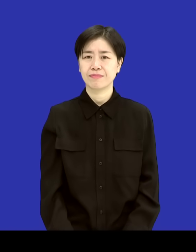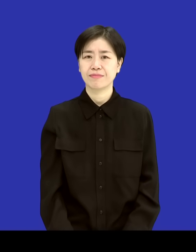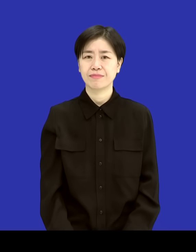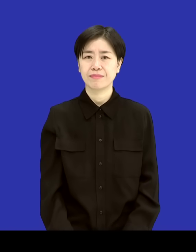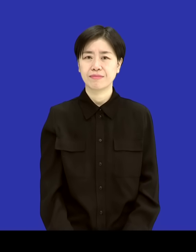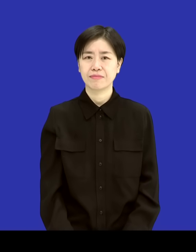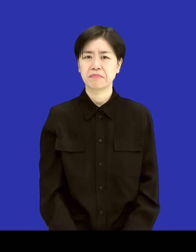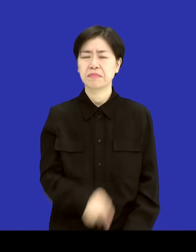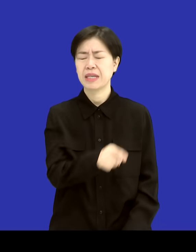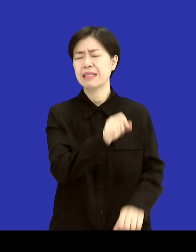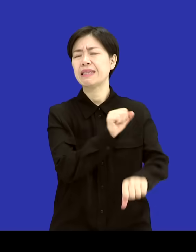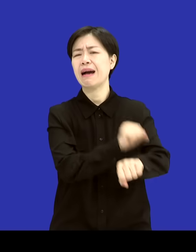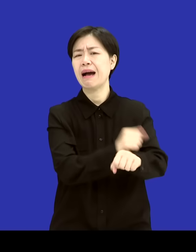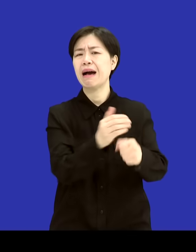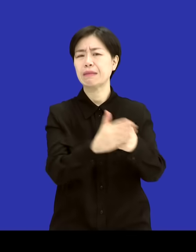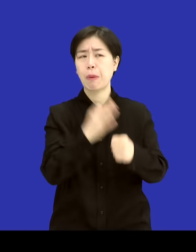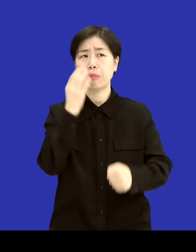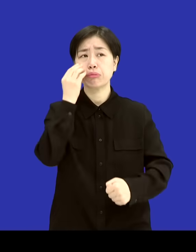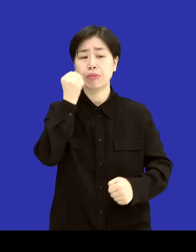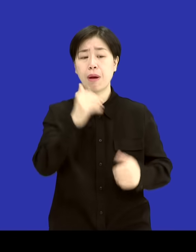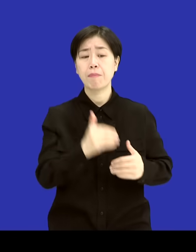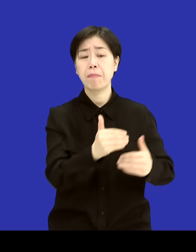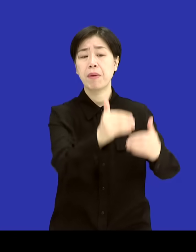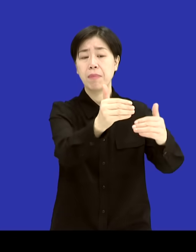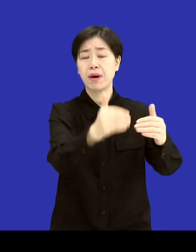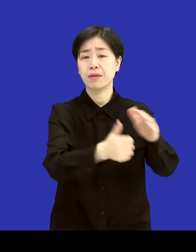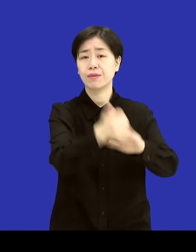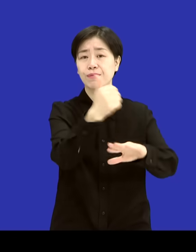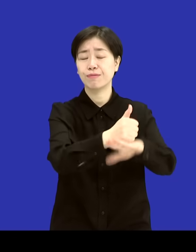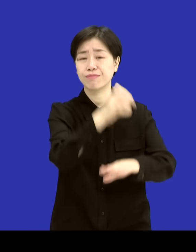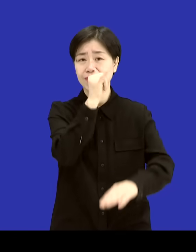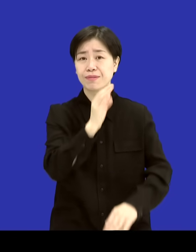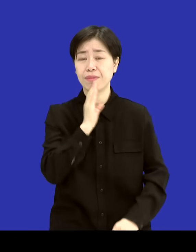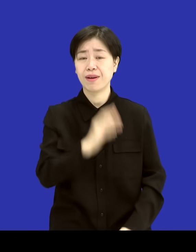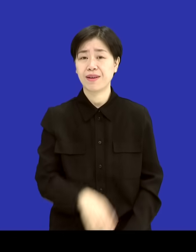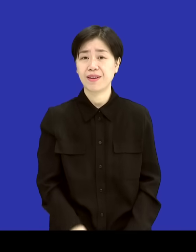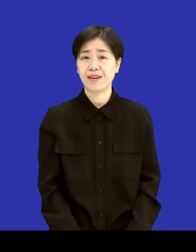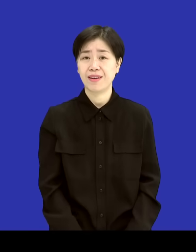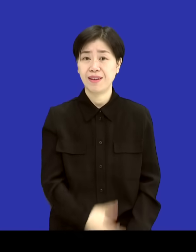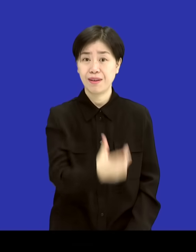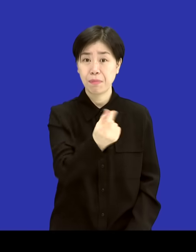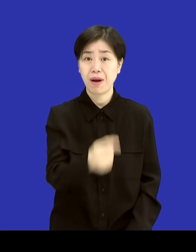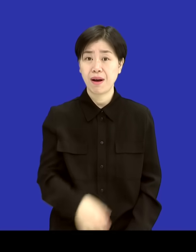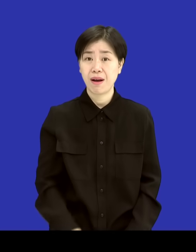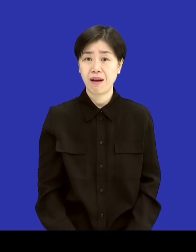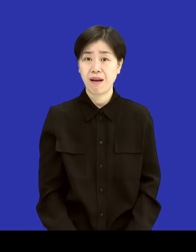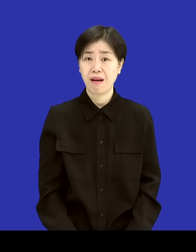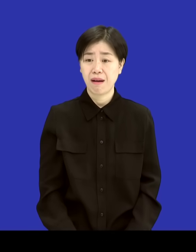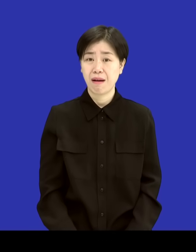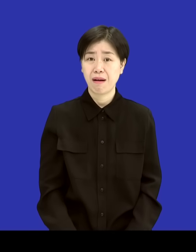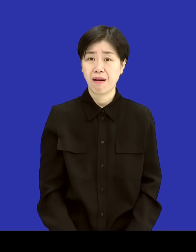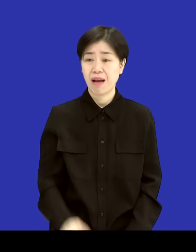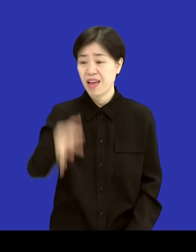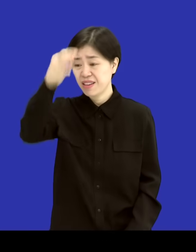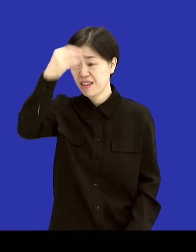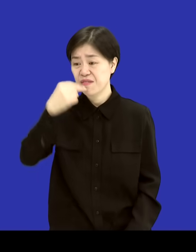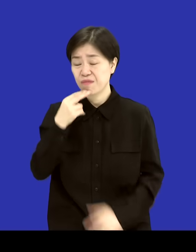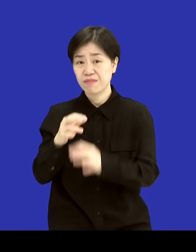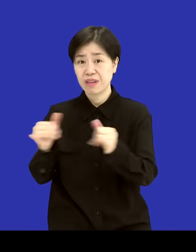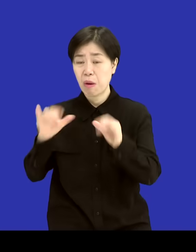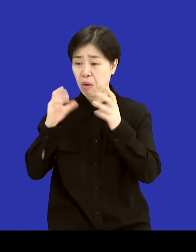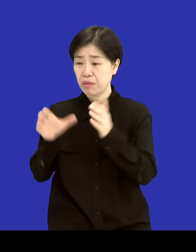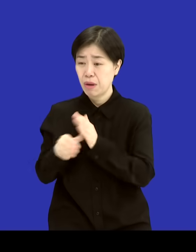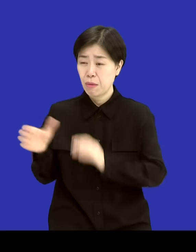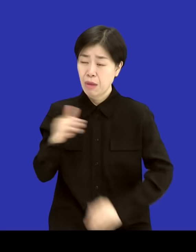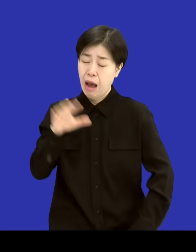쉽게 돼. 이런 우연이. 제가 있잖아요. 아니 뭐지? 막 이렇게 된 사람들도 이렇게 누구는 막 초등학교 때부터 했어도 그러니까.